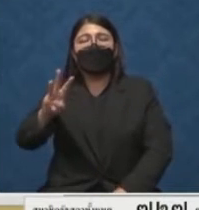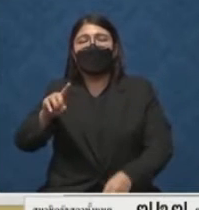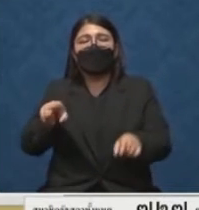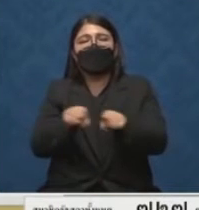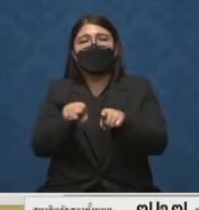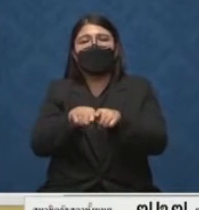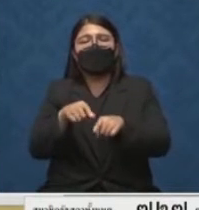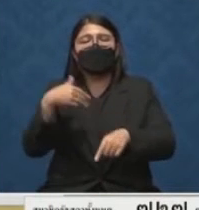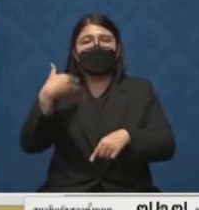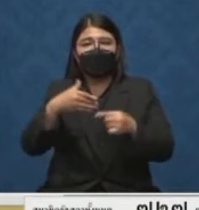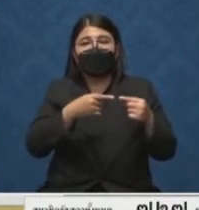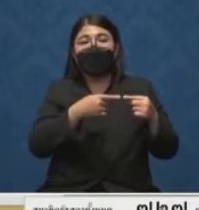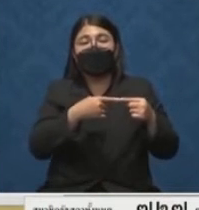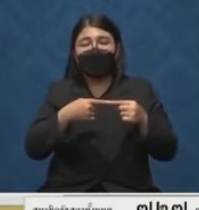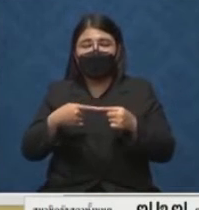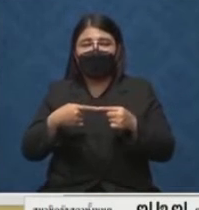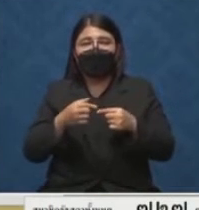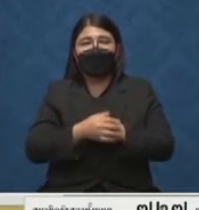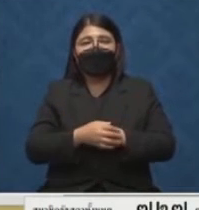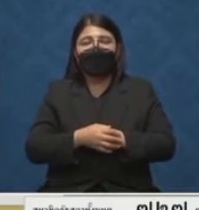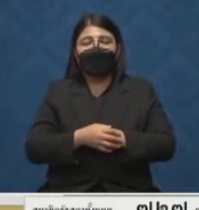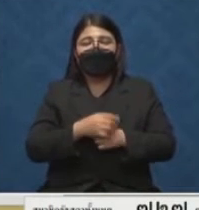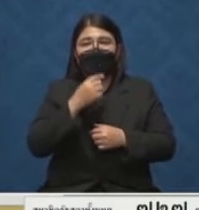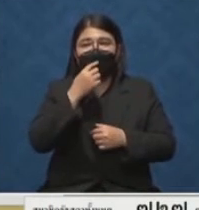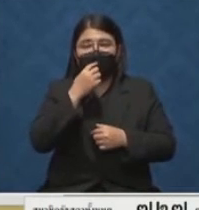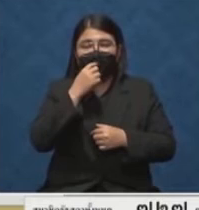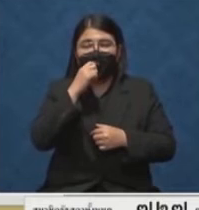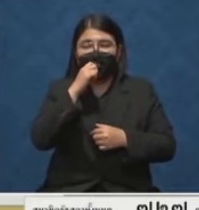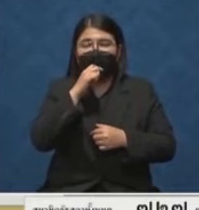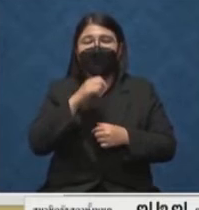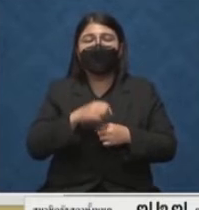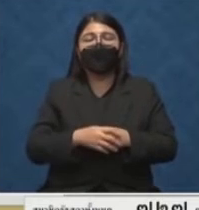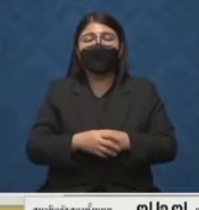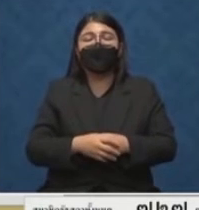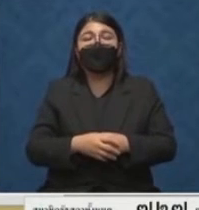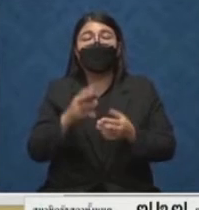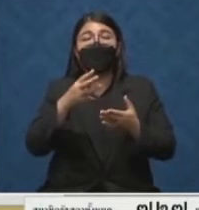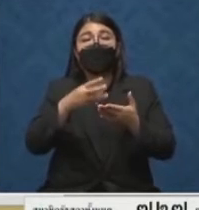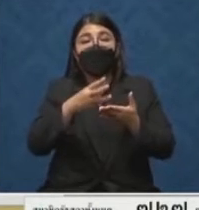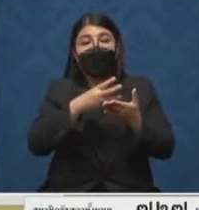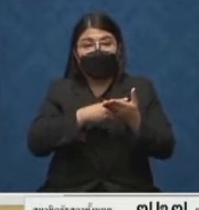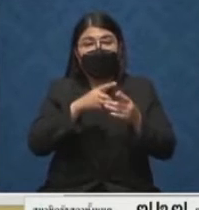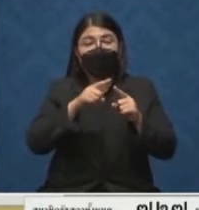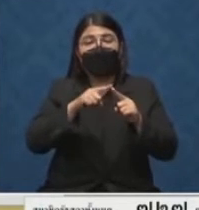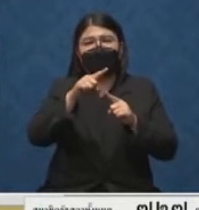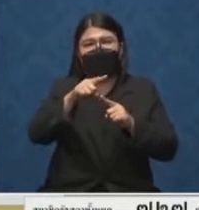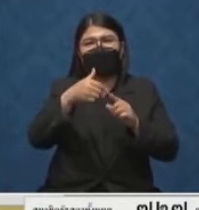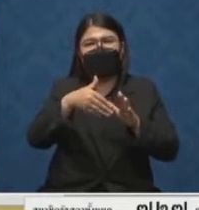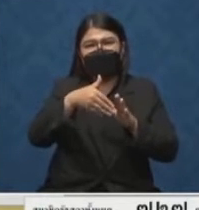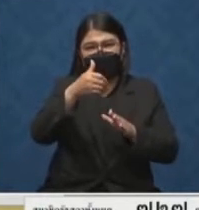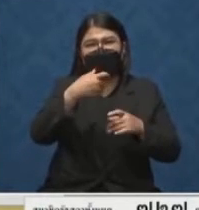มาจากจะเป็นการยากมากทผมเรีนมาแล้ ท